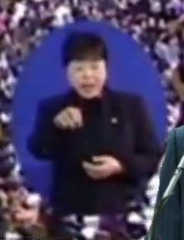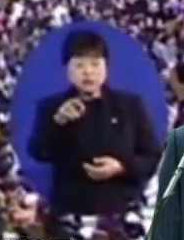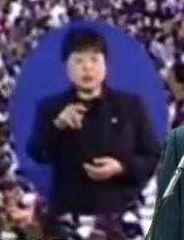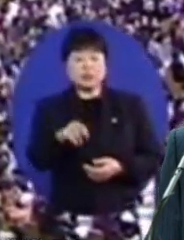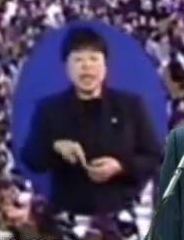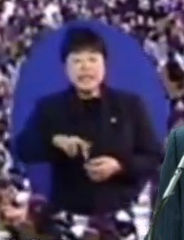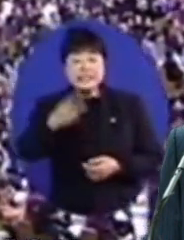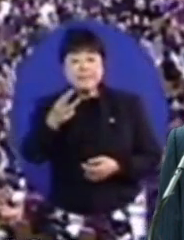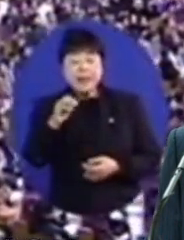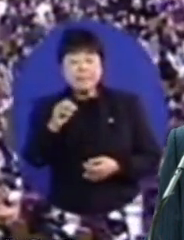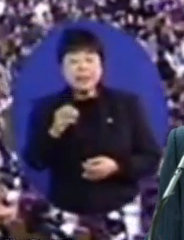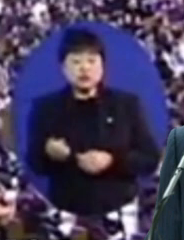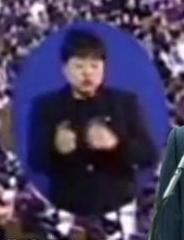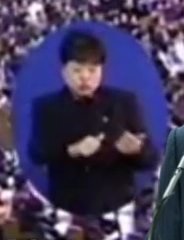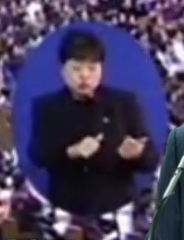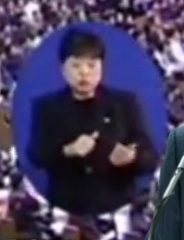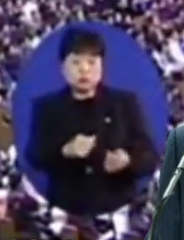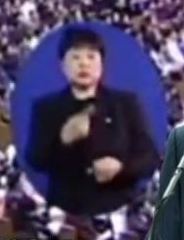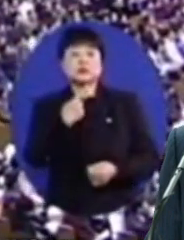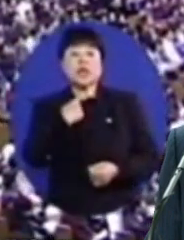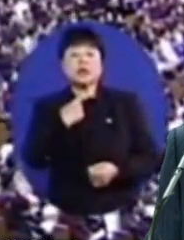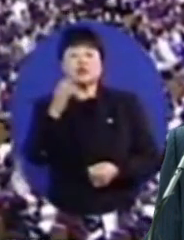일이 있었습니다